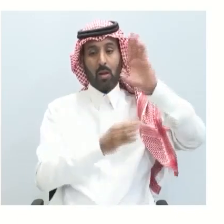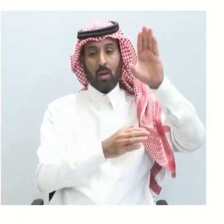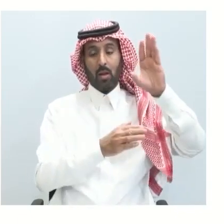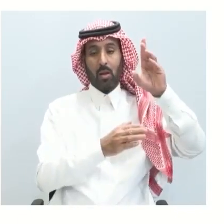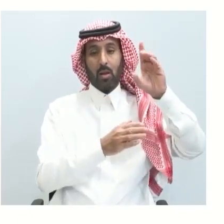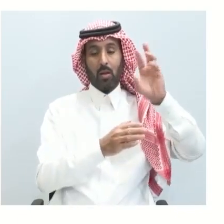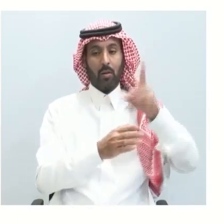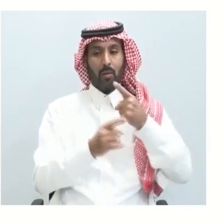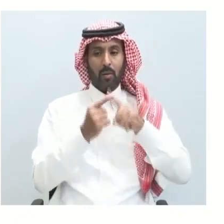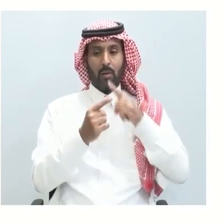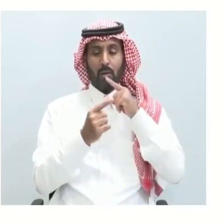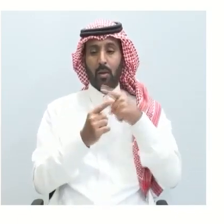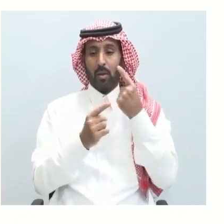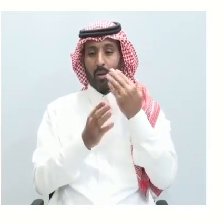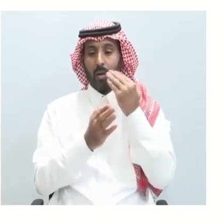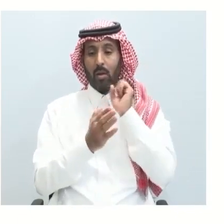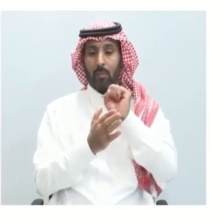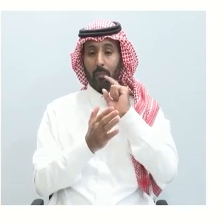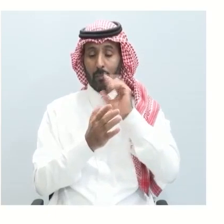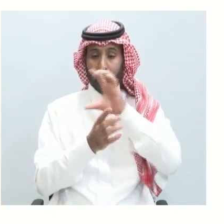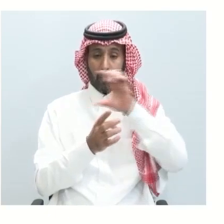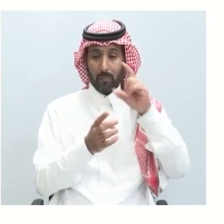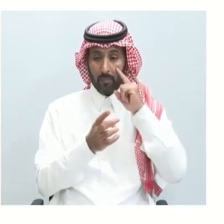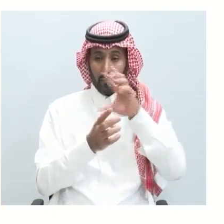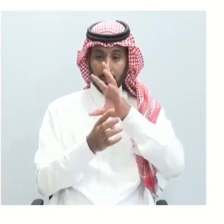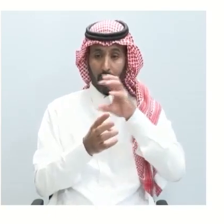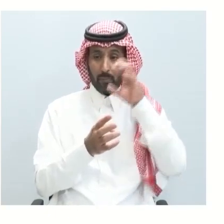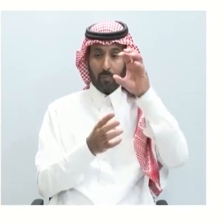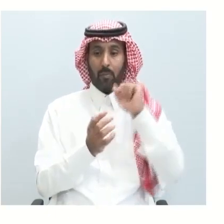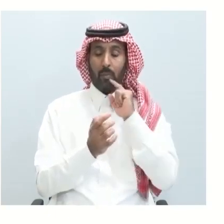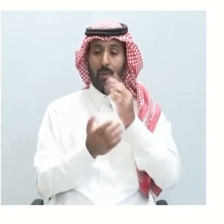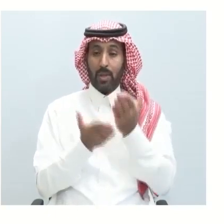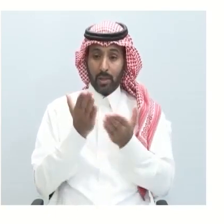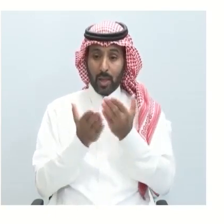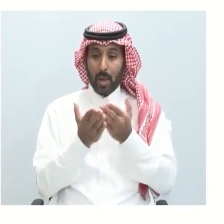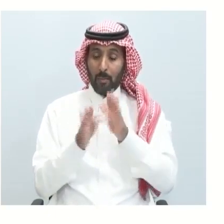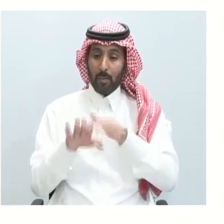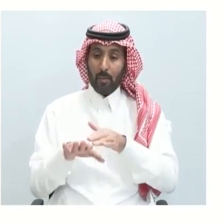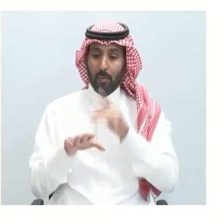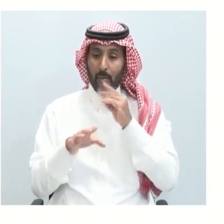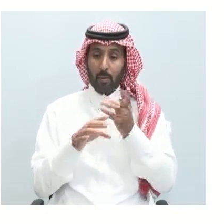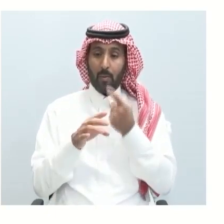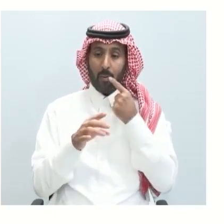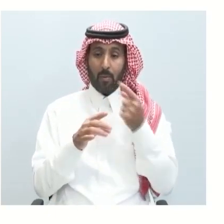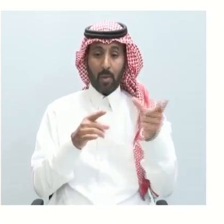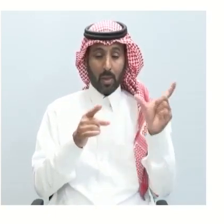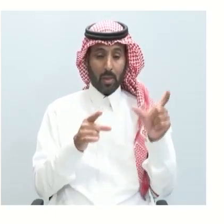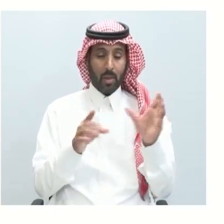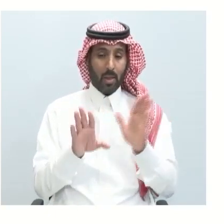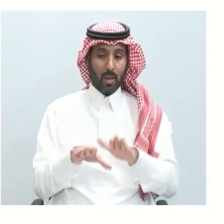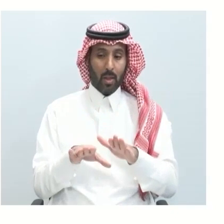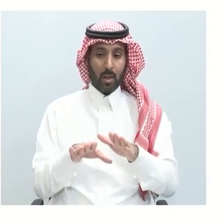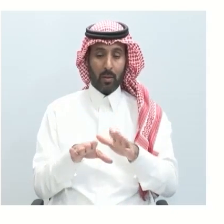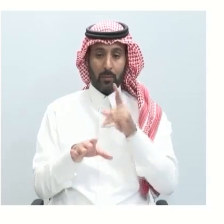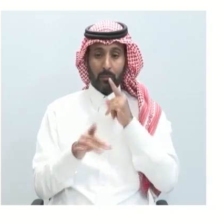هذا الاس يساوي المعامل الخاص به في المعادله الموزونه طبعا ثابت الاتزان هو قيمه عدديه ثابته ايضا